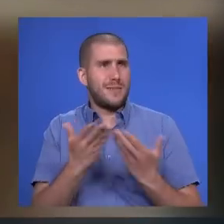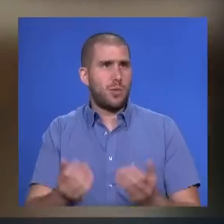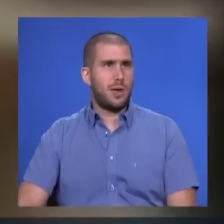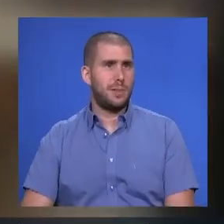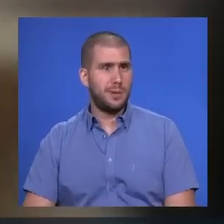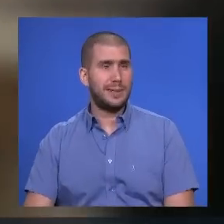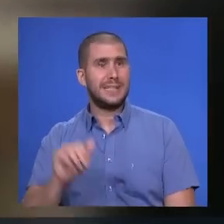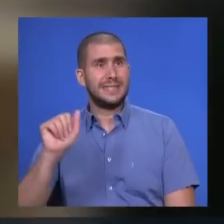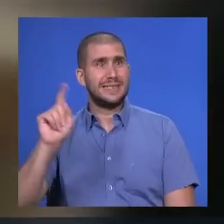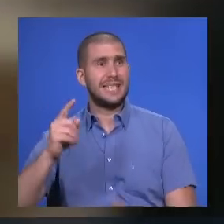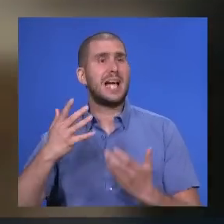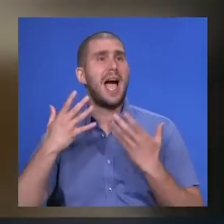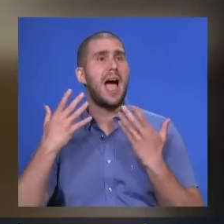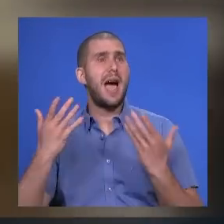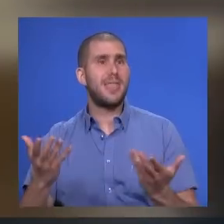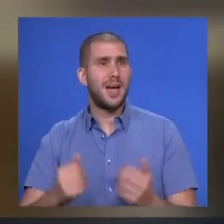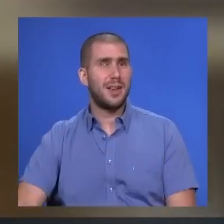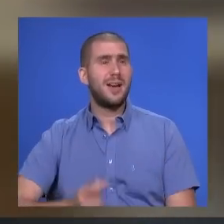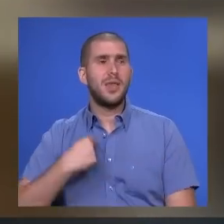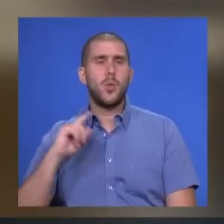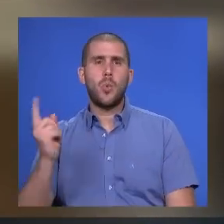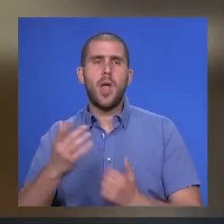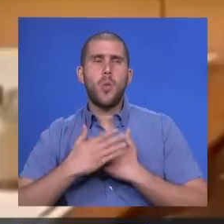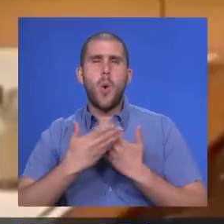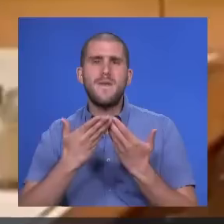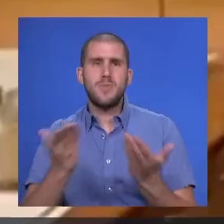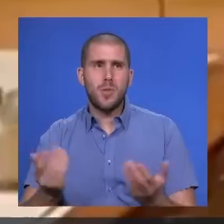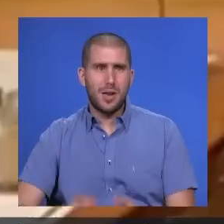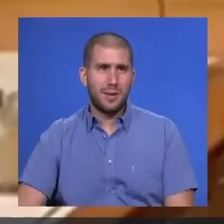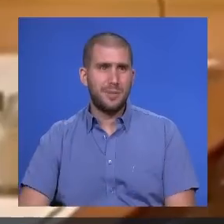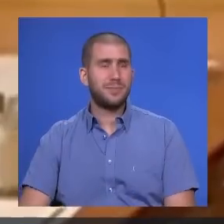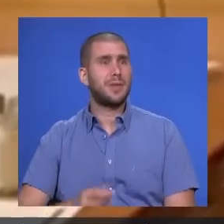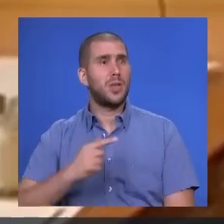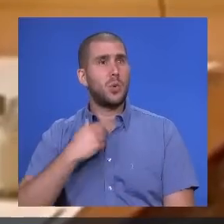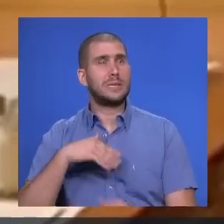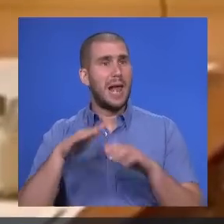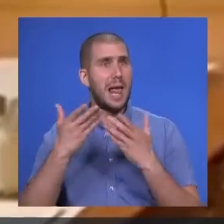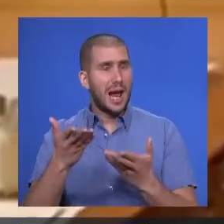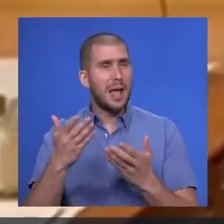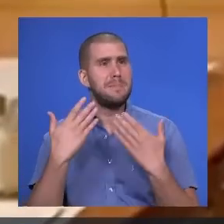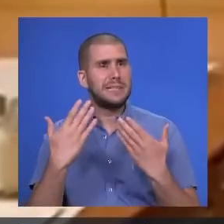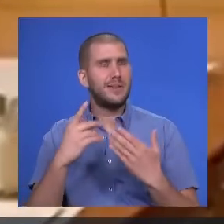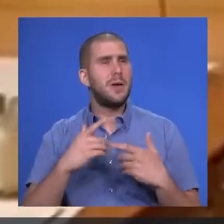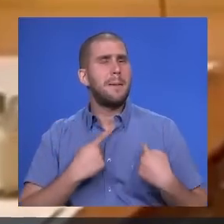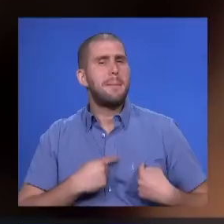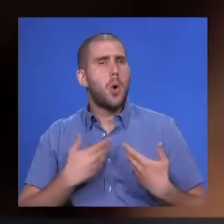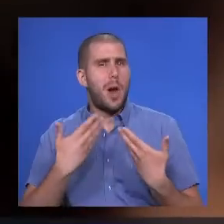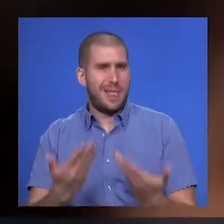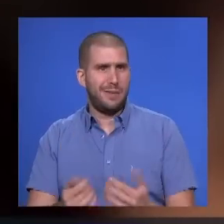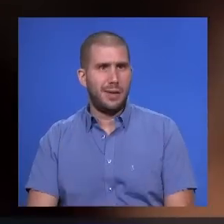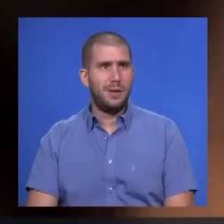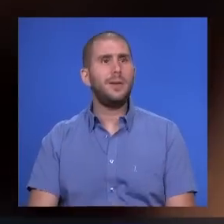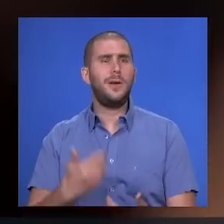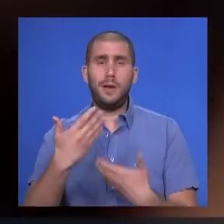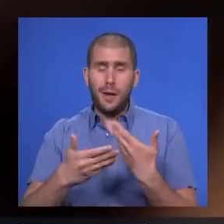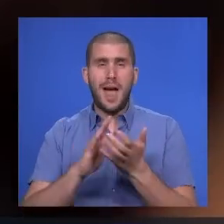אתה נכס יקר לליכוד ואנחנו מאוד מאוד אוהבים אותך. איציק זרקה ענק, אנחנו כולנו אוהבים אותך. ראשית אני רוצה לאחל לך מזל טוב מכל הלב. לאט לאט